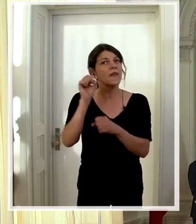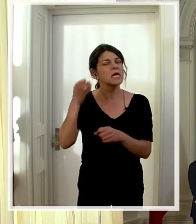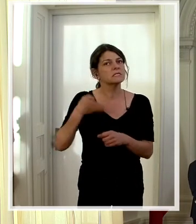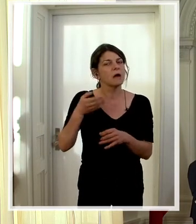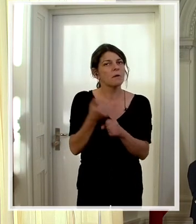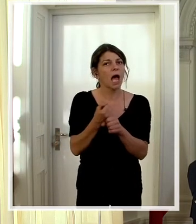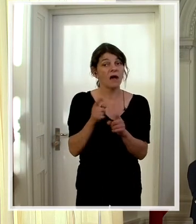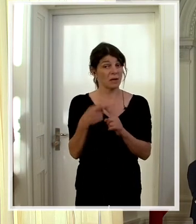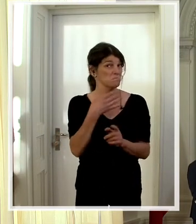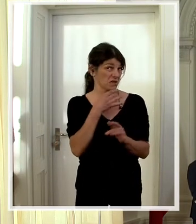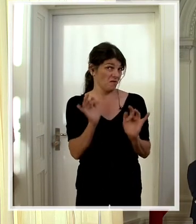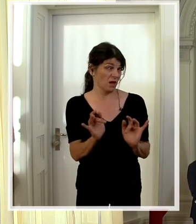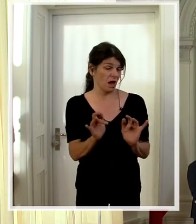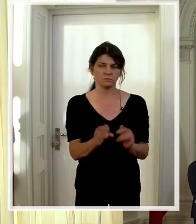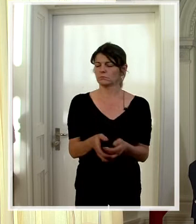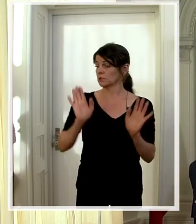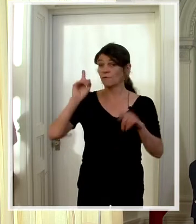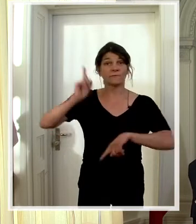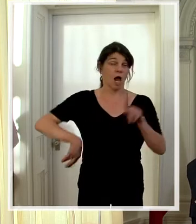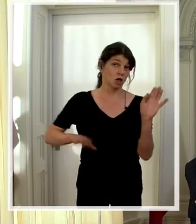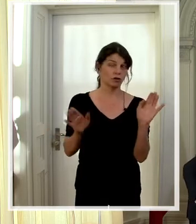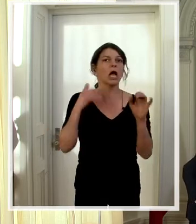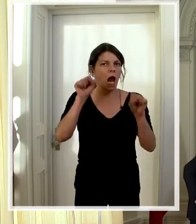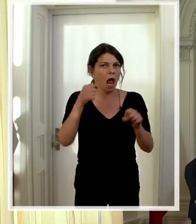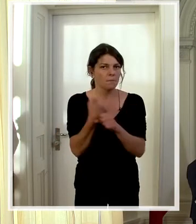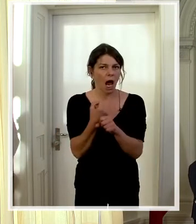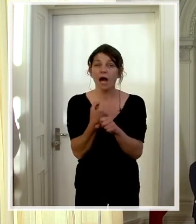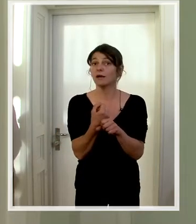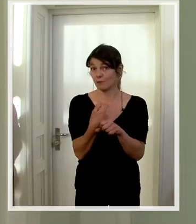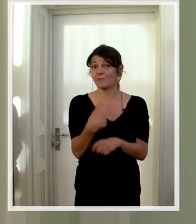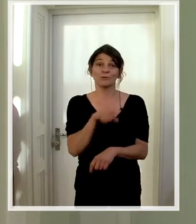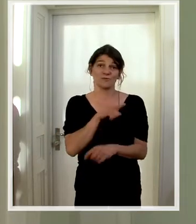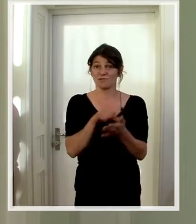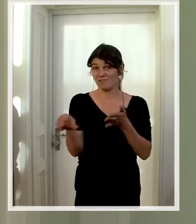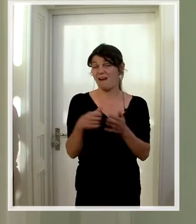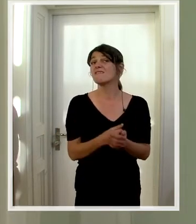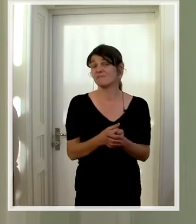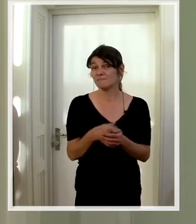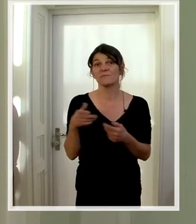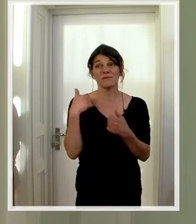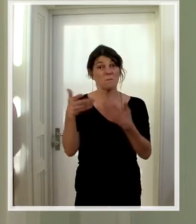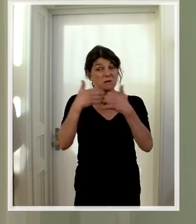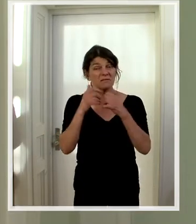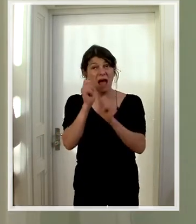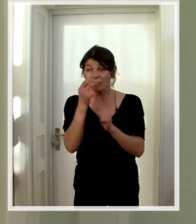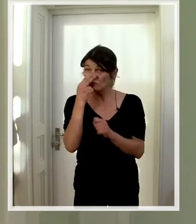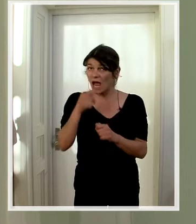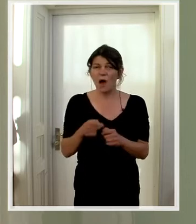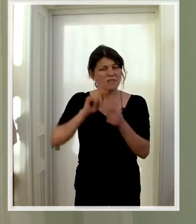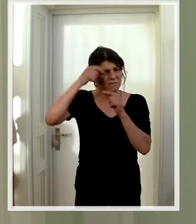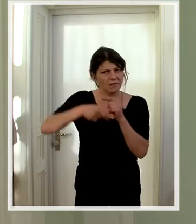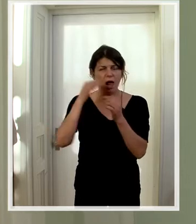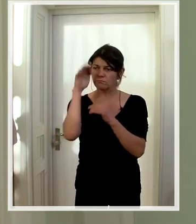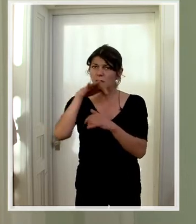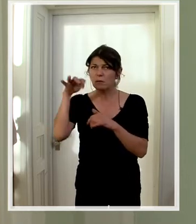Bedarf wirklich sehen. Absolut falsch. Man kann sie schon machen. Wir würden sie aber selber zahlen. Und wenn man im Bericht einen Antrag hinschaut und hinter die Detailtabellen anschaut, dann